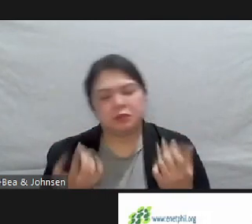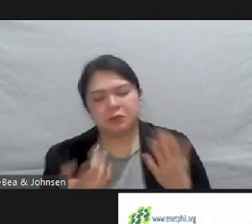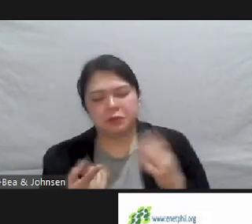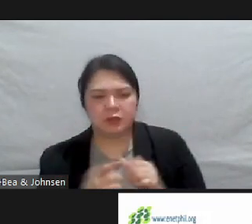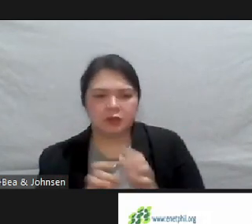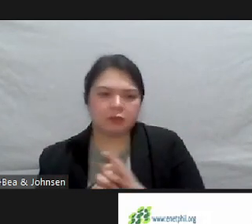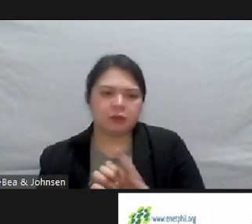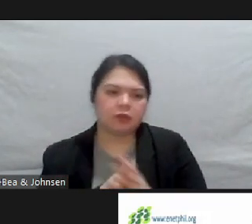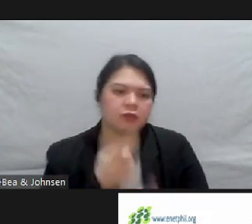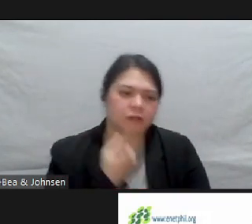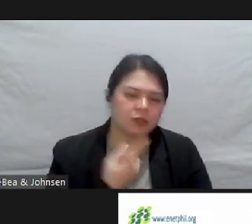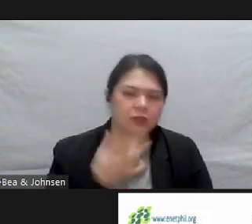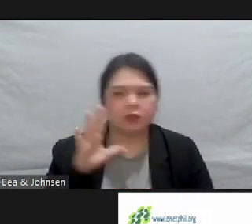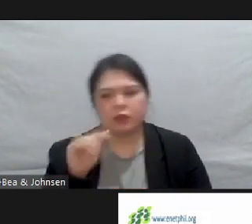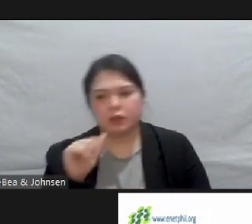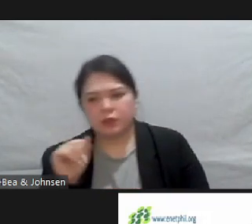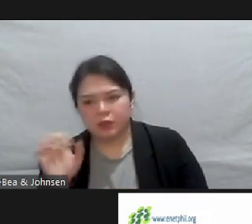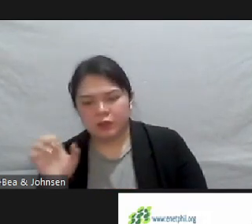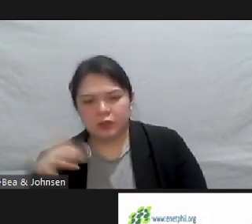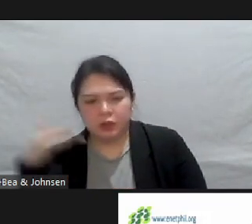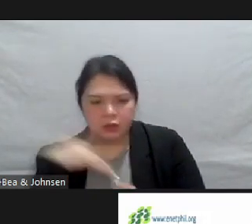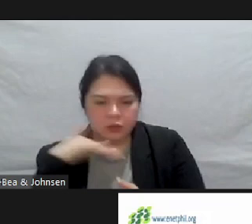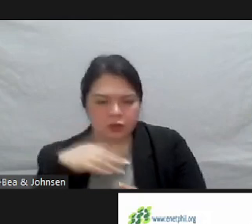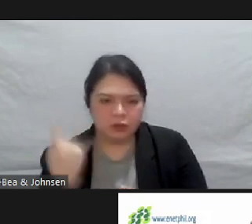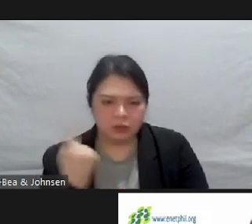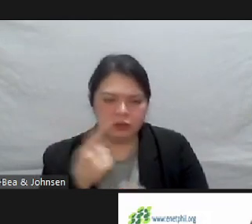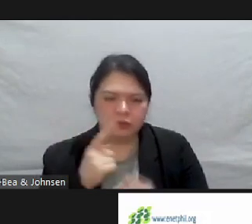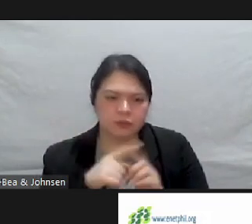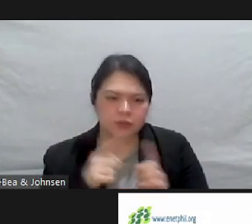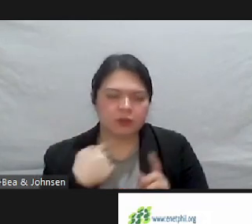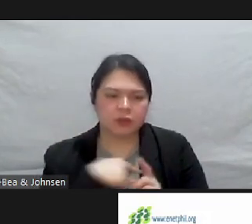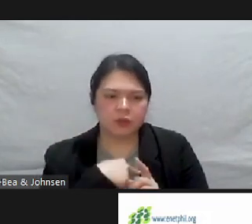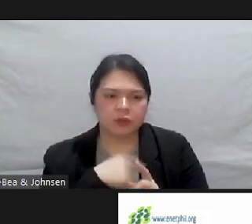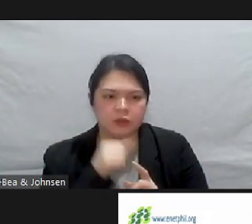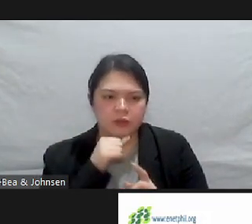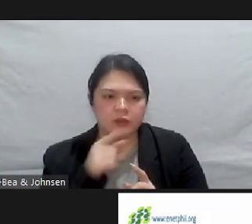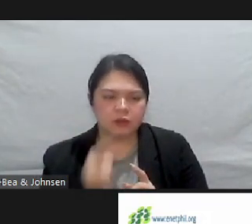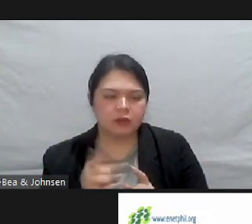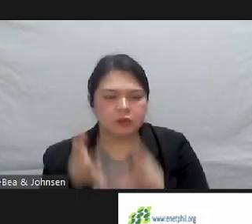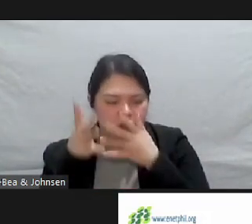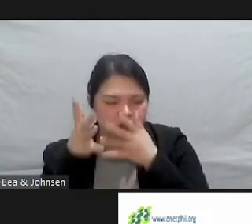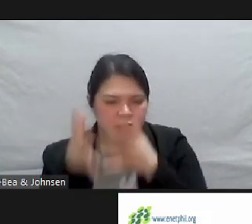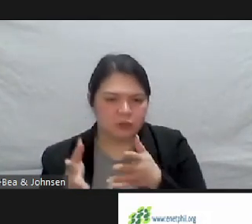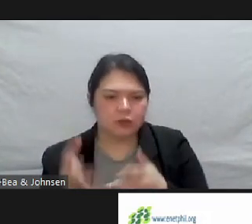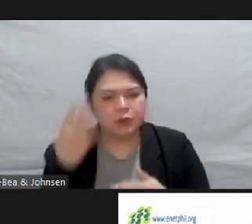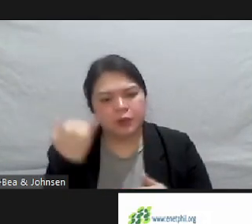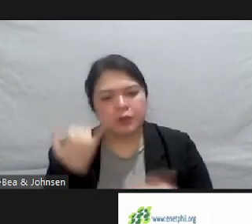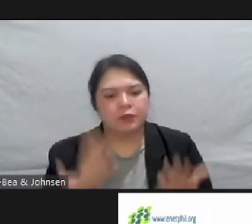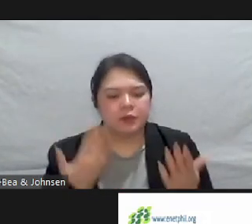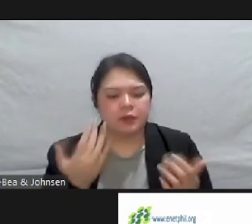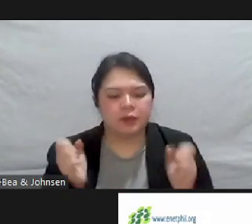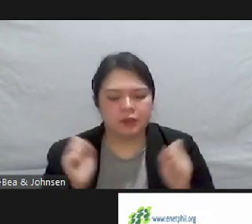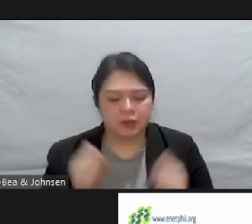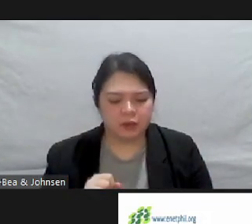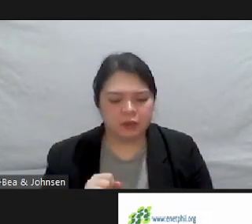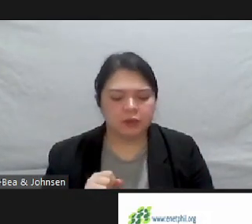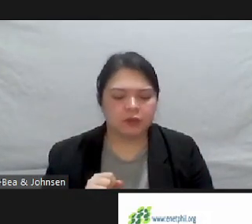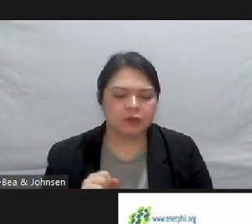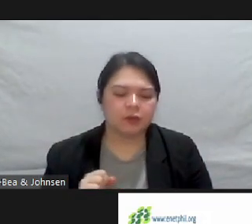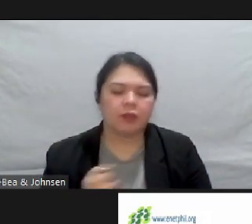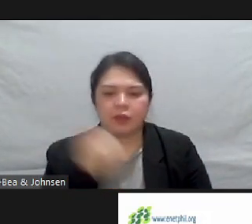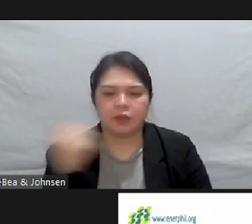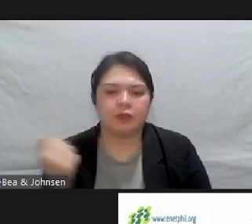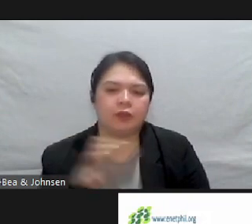lang o case study lang ito, pero hindi natin dapat ipag sa walang bahala kasi pwedeng ito ay nangyayari din sa ibang